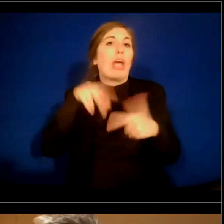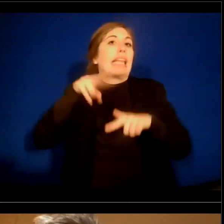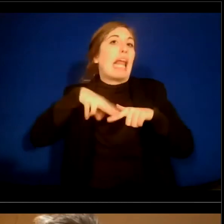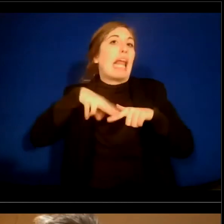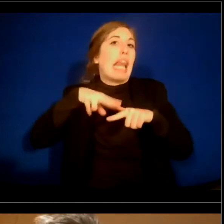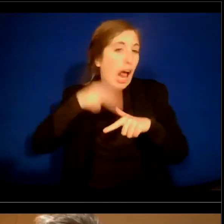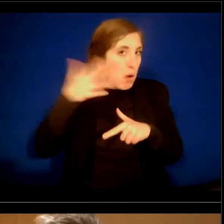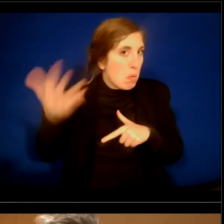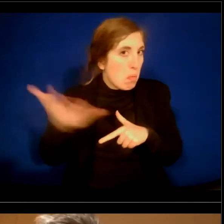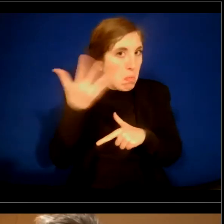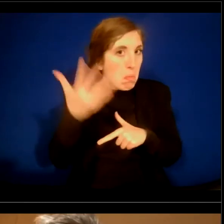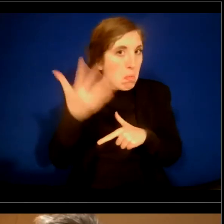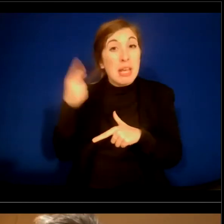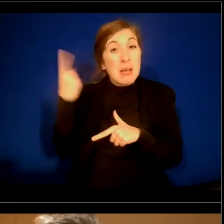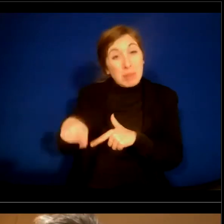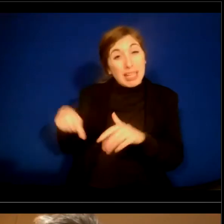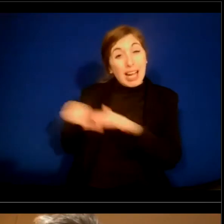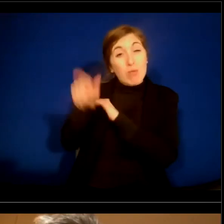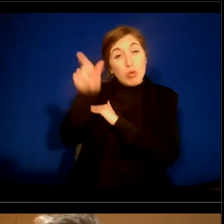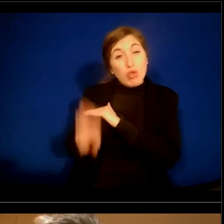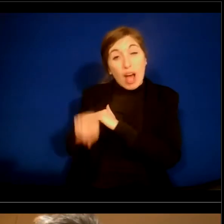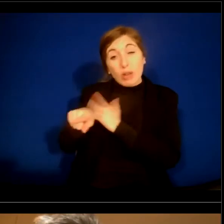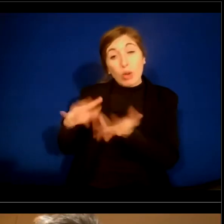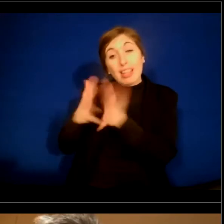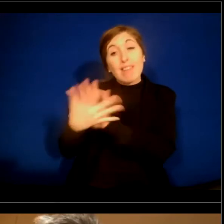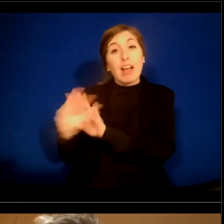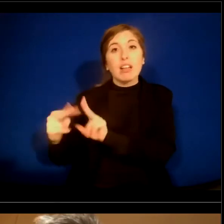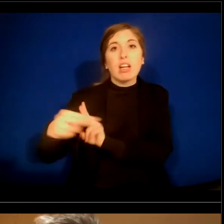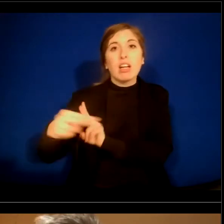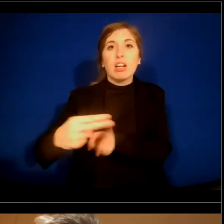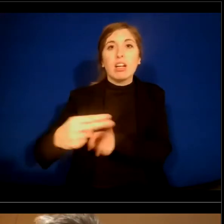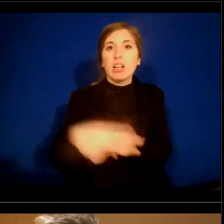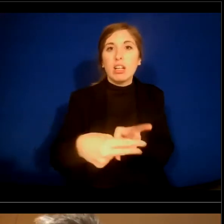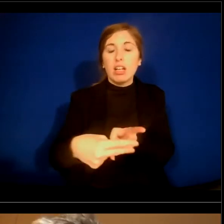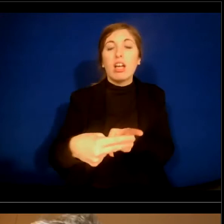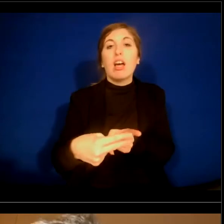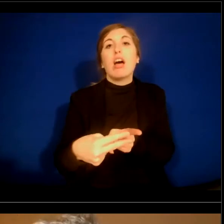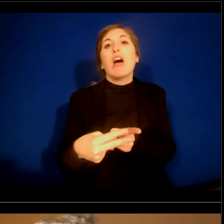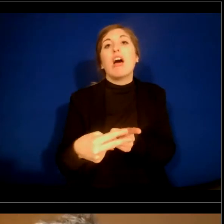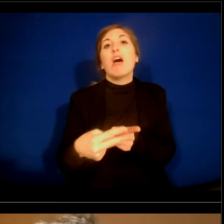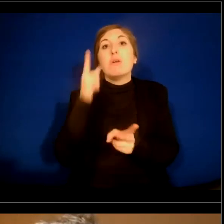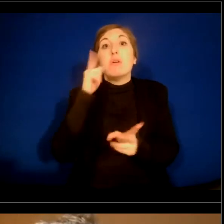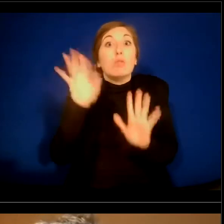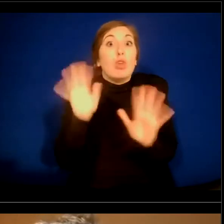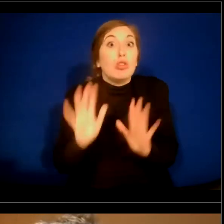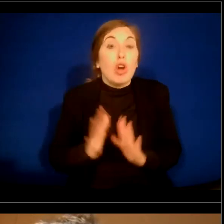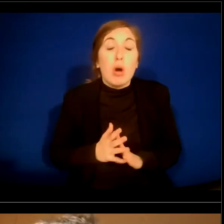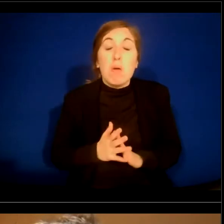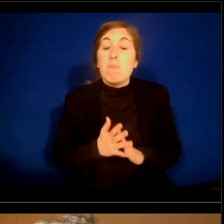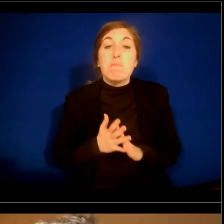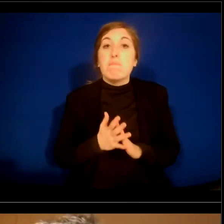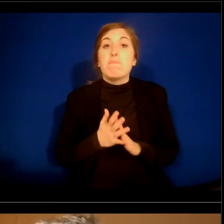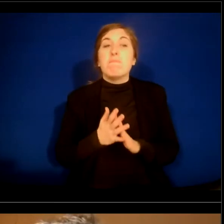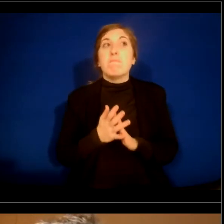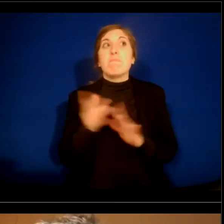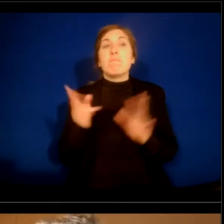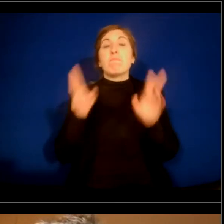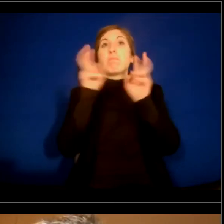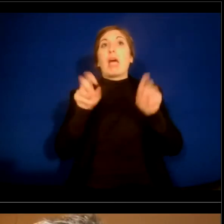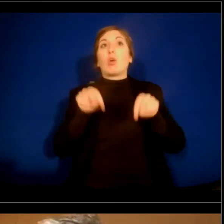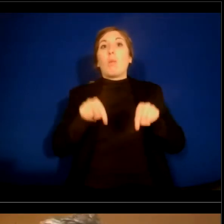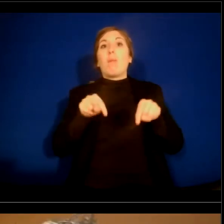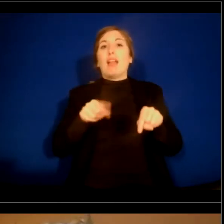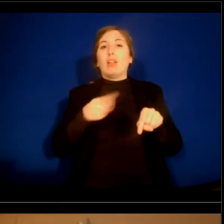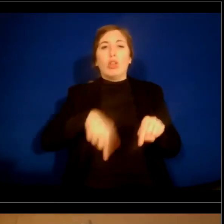che possa fare da traduttore. Ecco, cioè, non lo so, è un tema rispetto al quale noi ci muoveremo chiedendo,